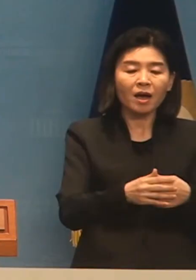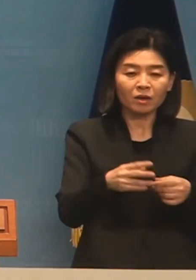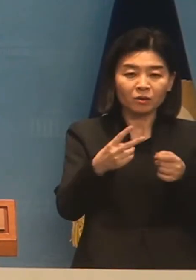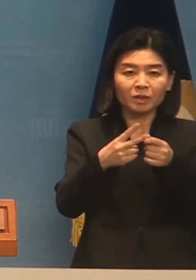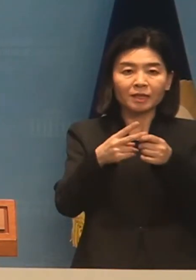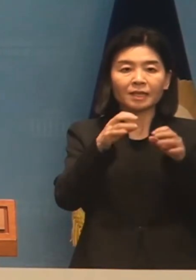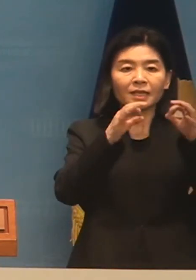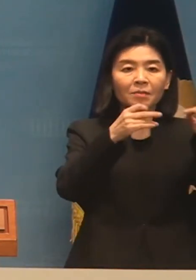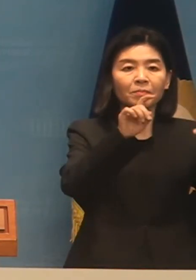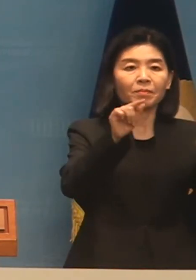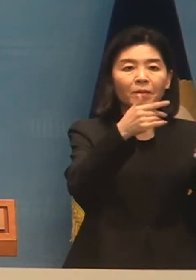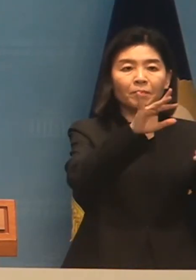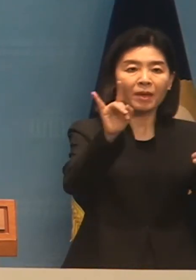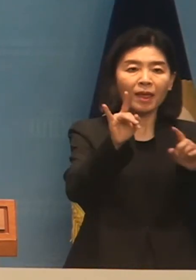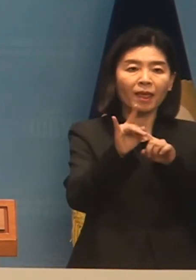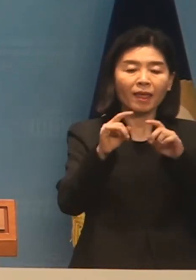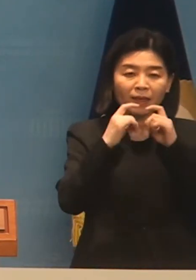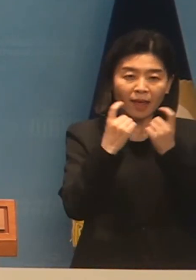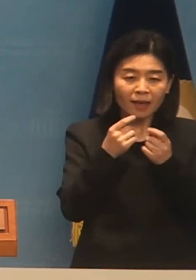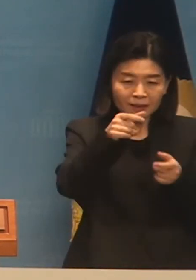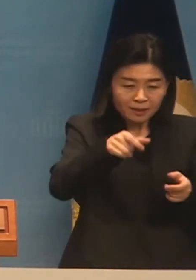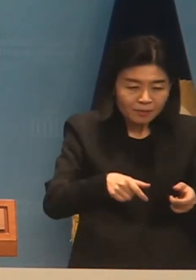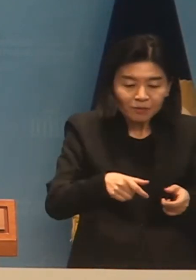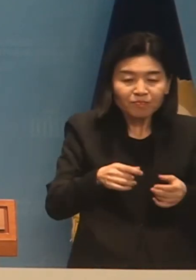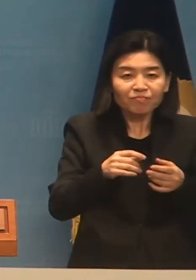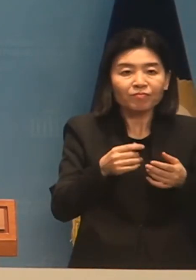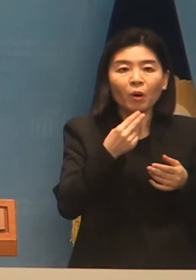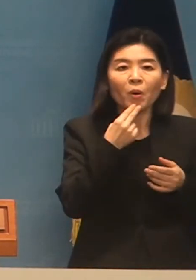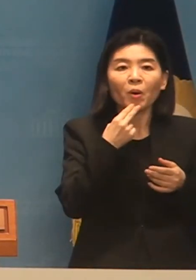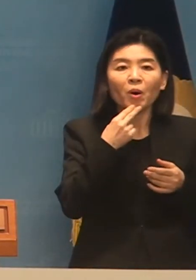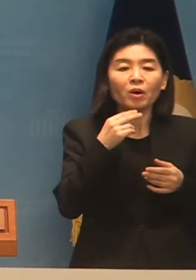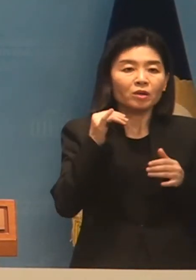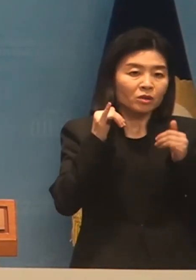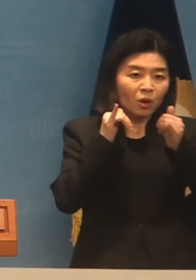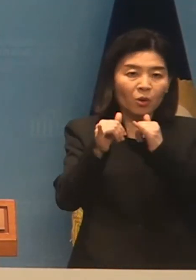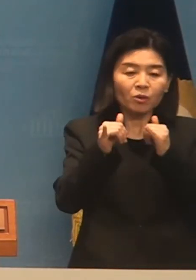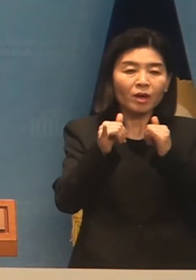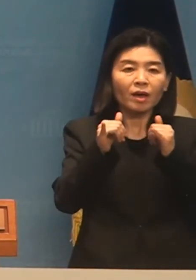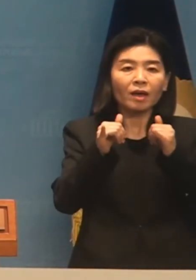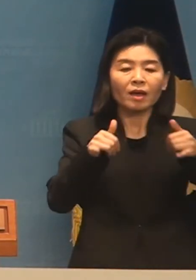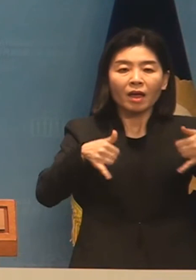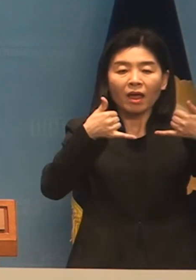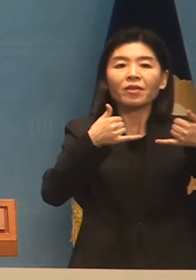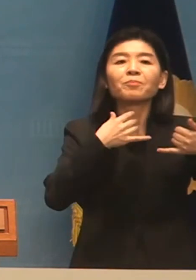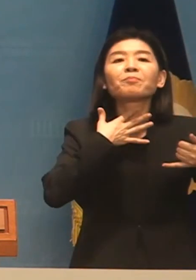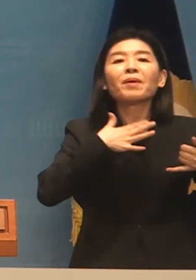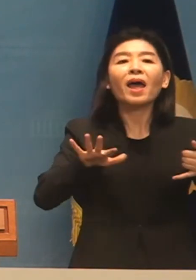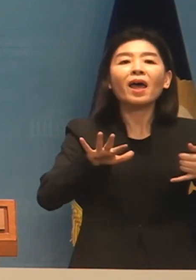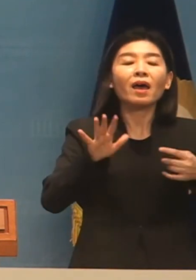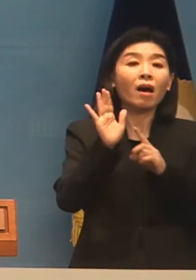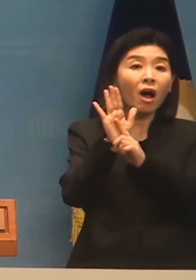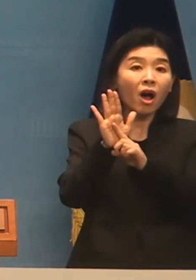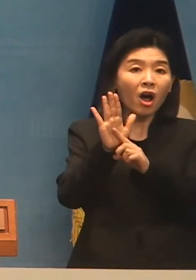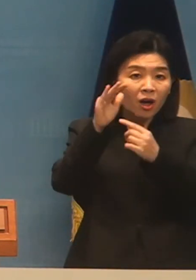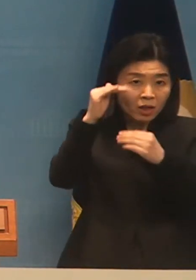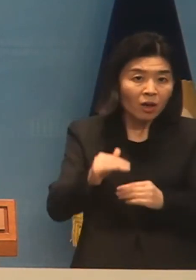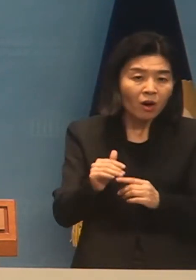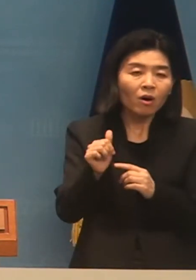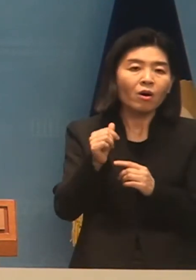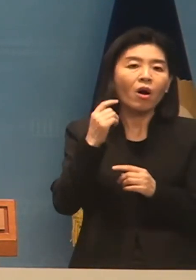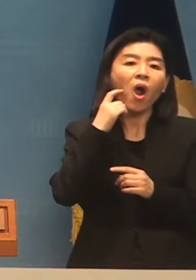나는 김만배와 개인적인 친분관계가 없고 전화 한 통화 한 적이 없다라고 했던 발언